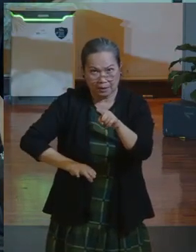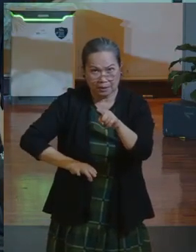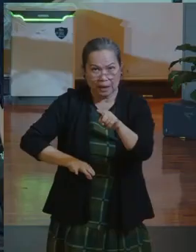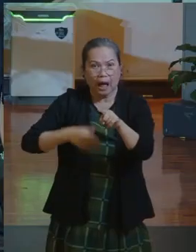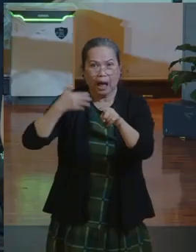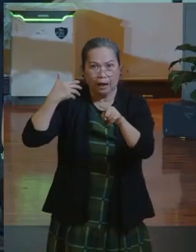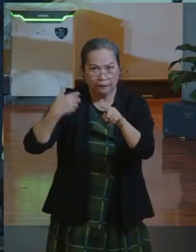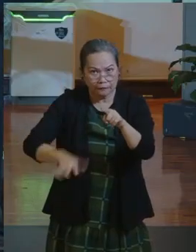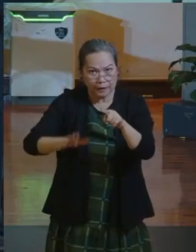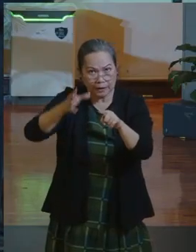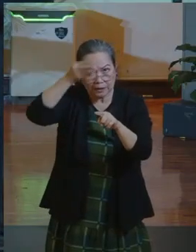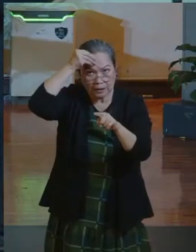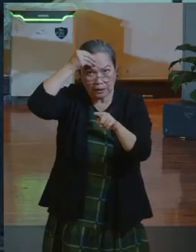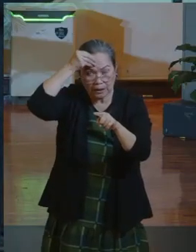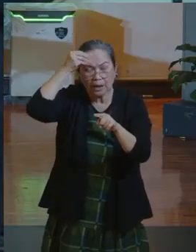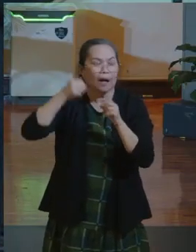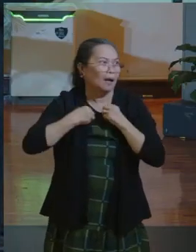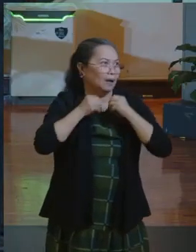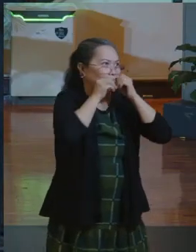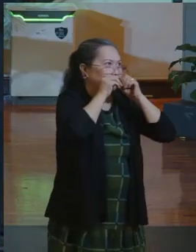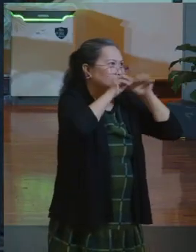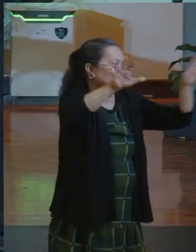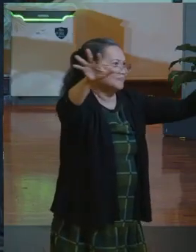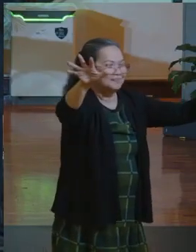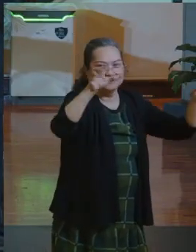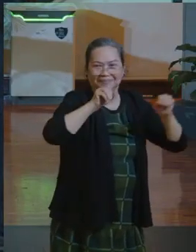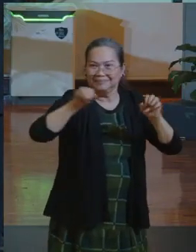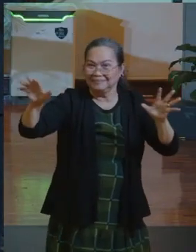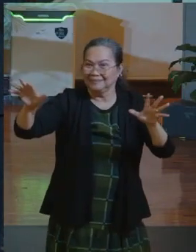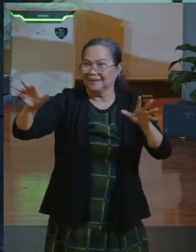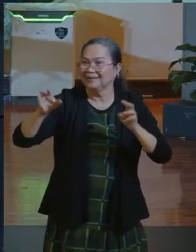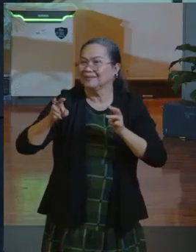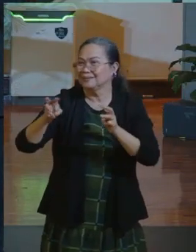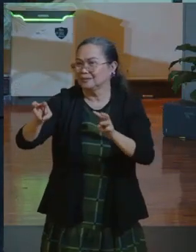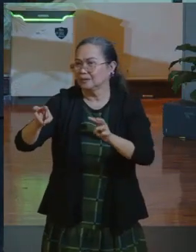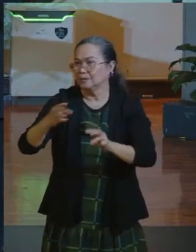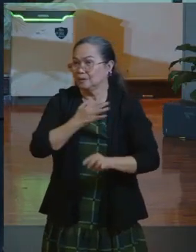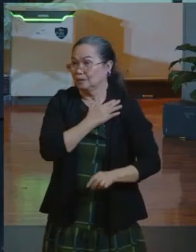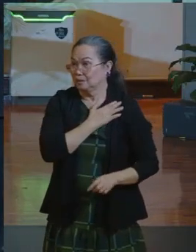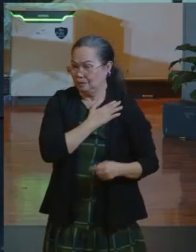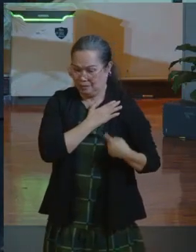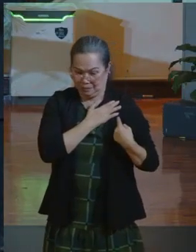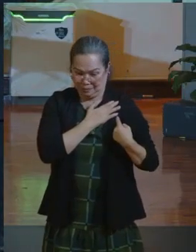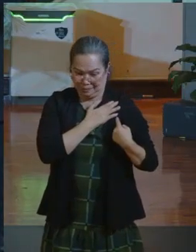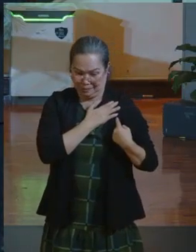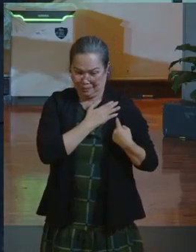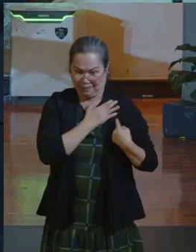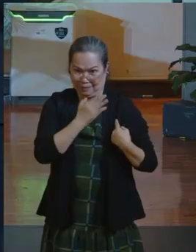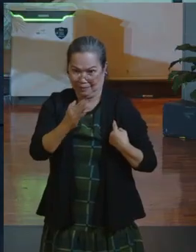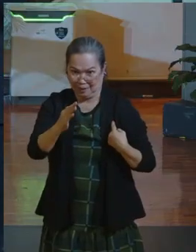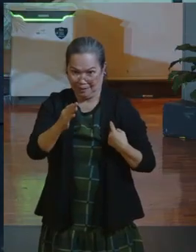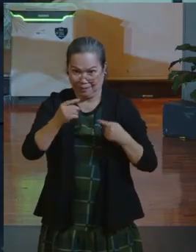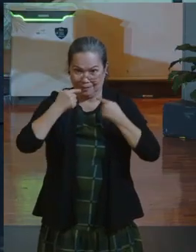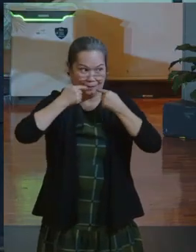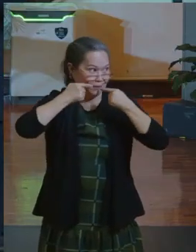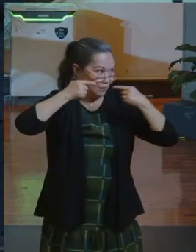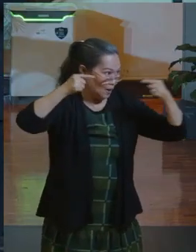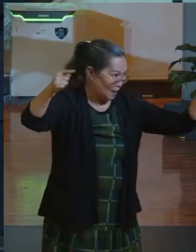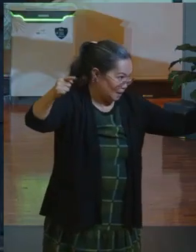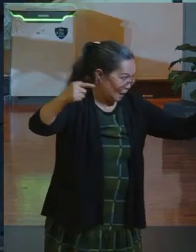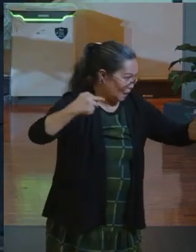ang ating status. Ang nagbabago lang po ay ang commitment natin na magpahaya na